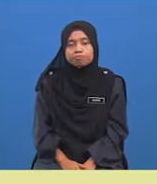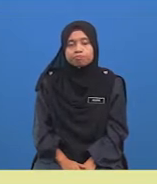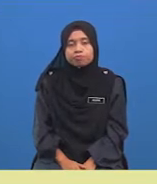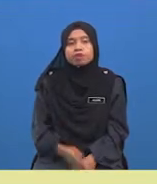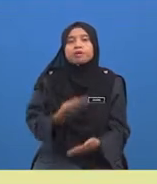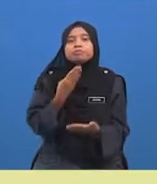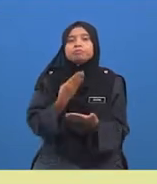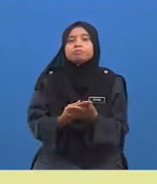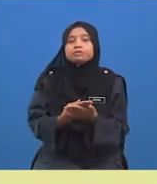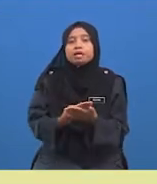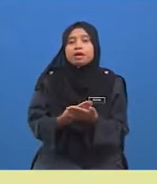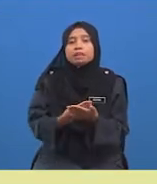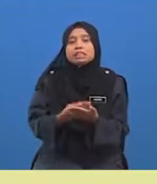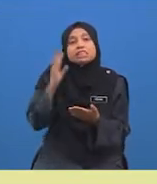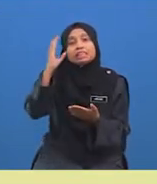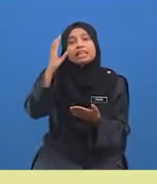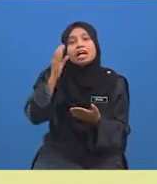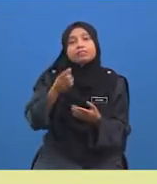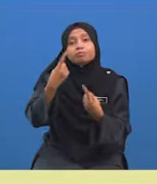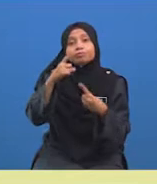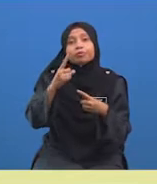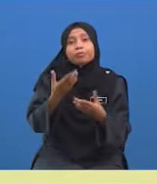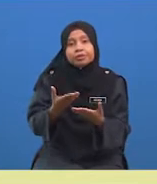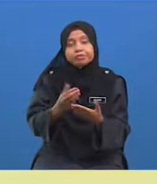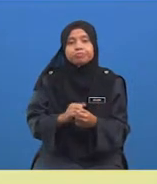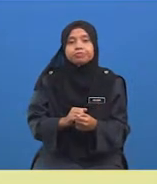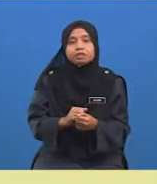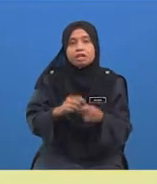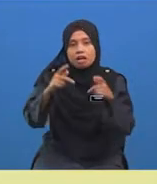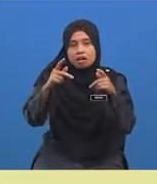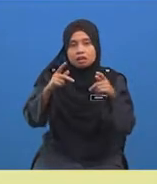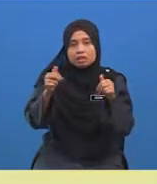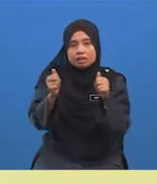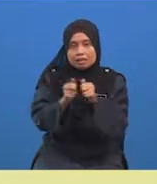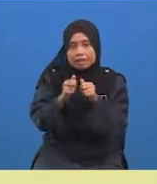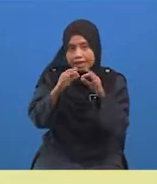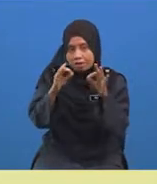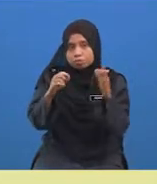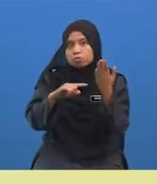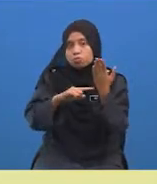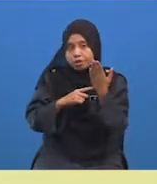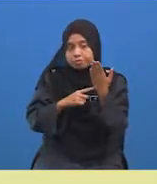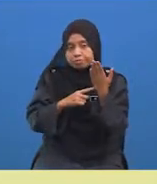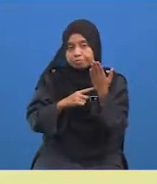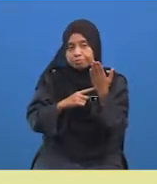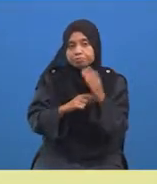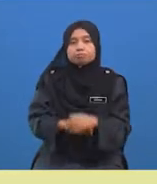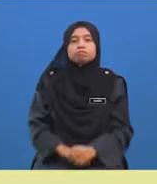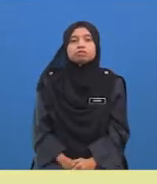Baiklah, berikut cadangan jawapan. Pelajar mulakan dengan ayat permulaan,